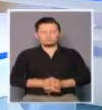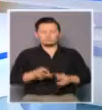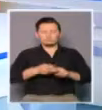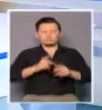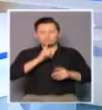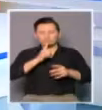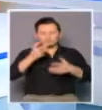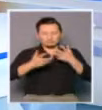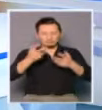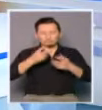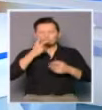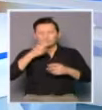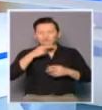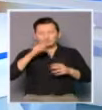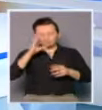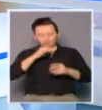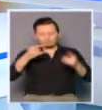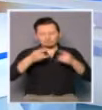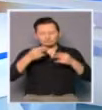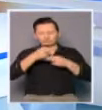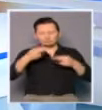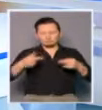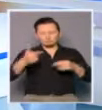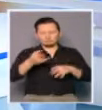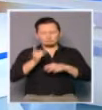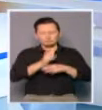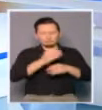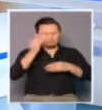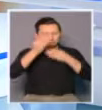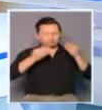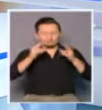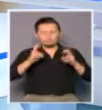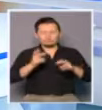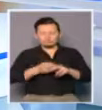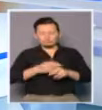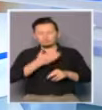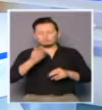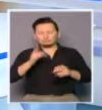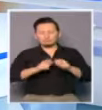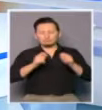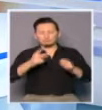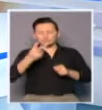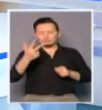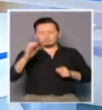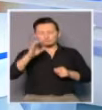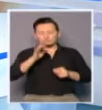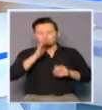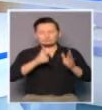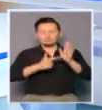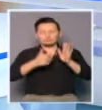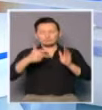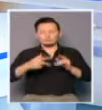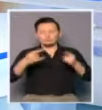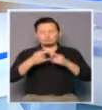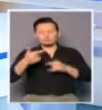И пропустите программу «Журналистское расследование» на тему «Атырауцы, обманутые мошенниками», которая выйдет в эфир 23 сентября в